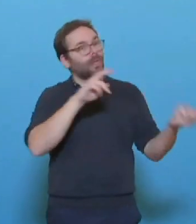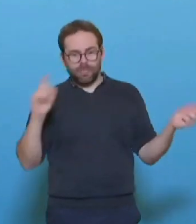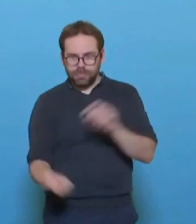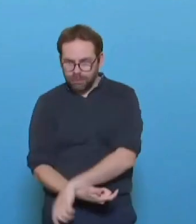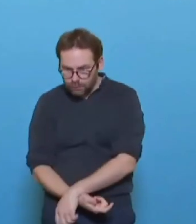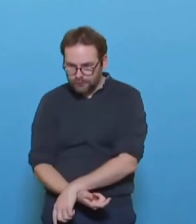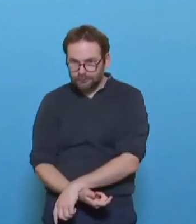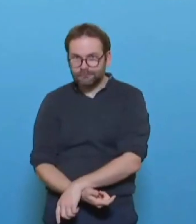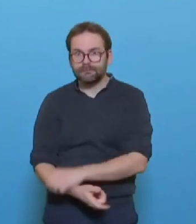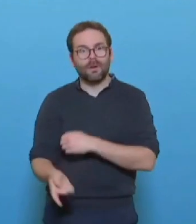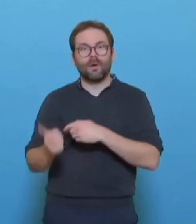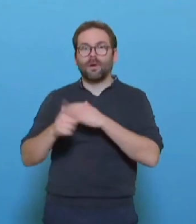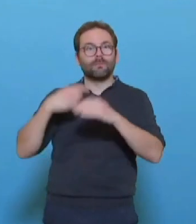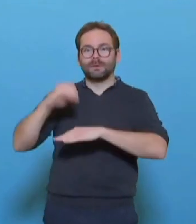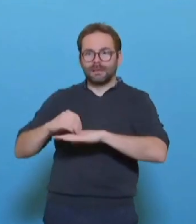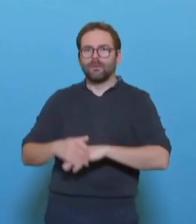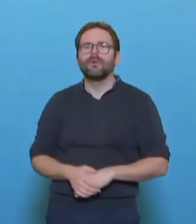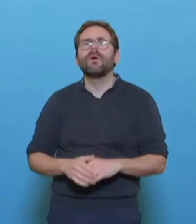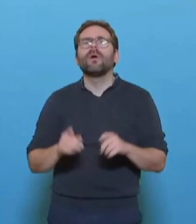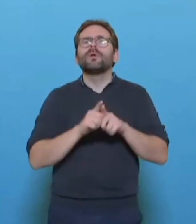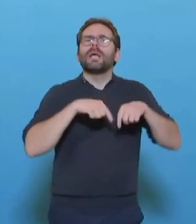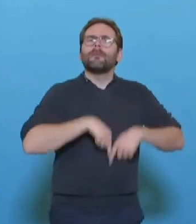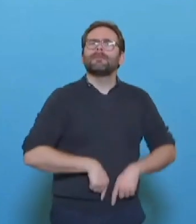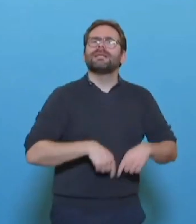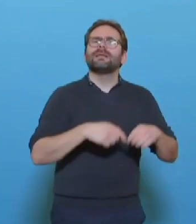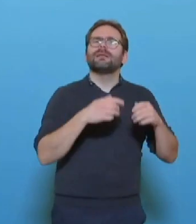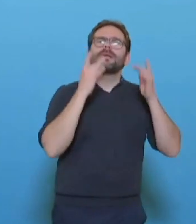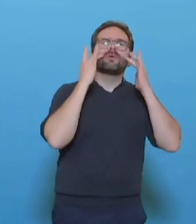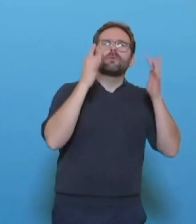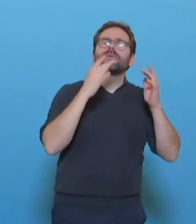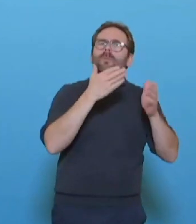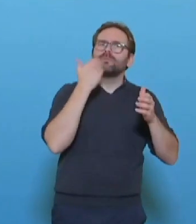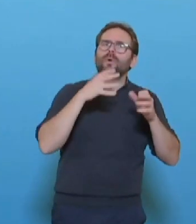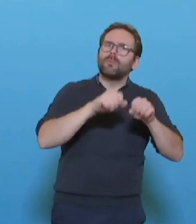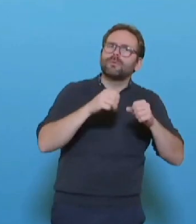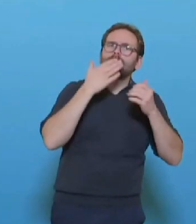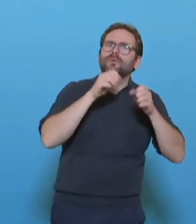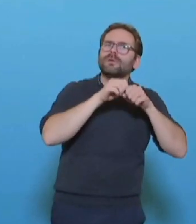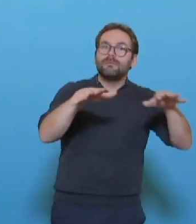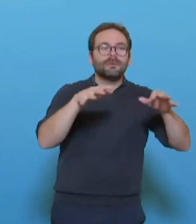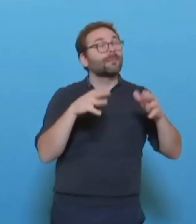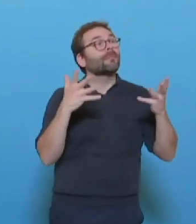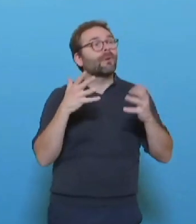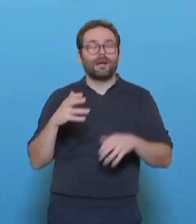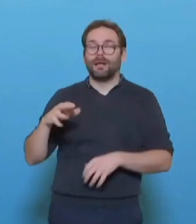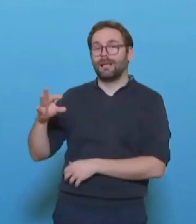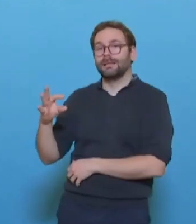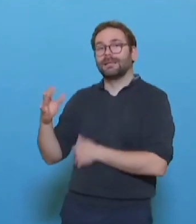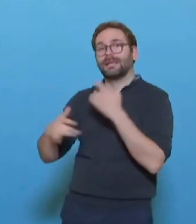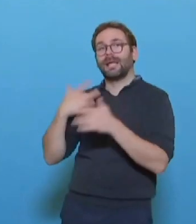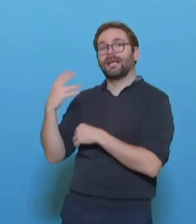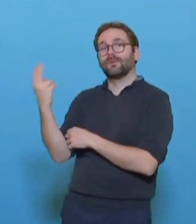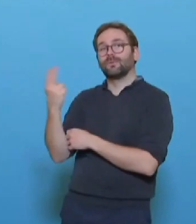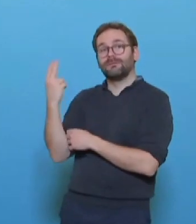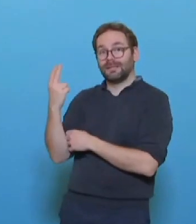crédit mobilisée dans ce plan du ministère de la Culture, mieux produire, mieux diffuser, le théâtre universitaire. Il va être conduit à